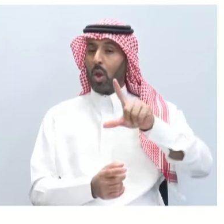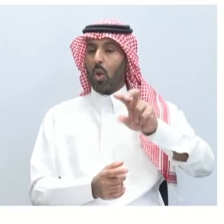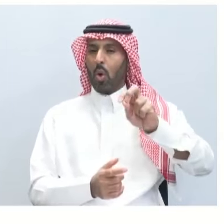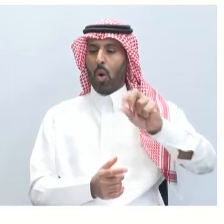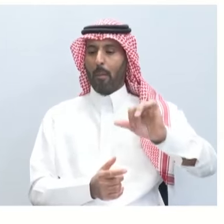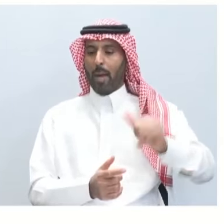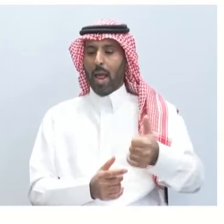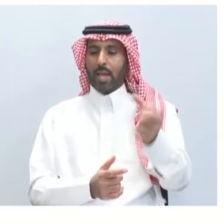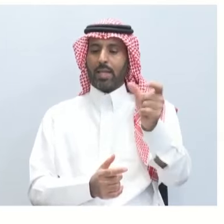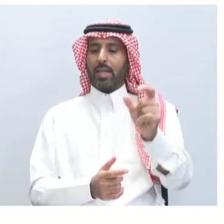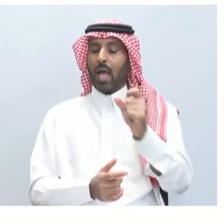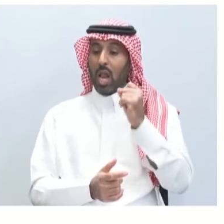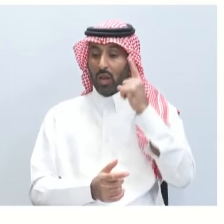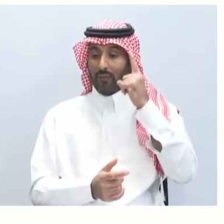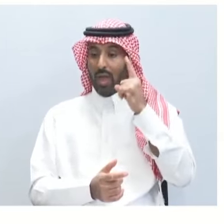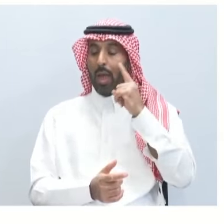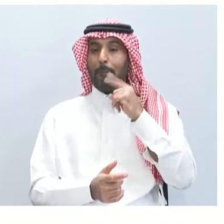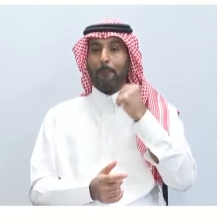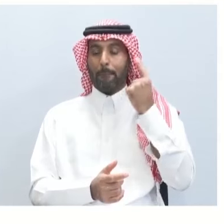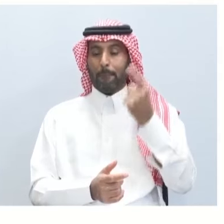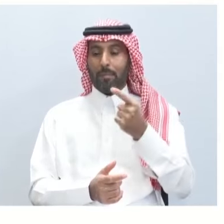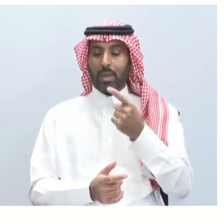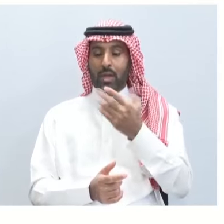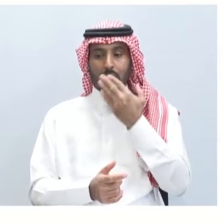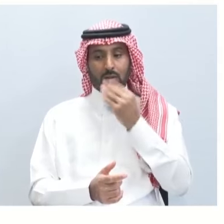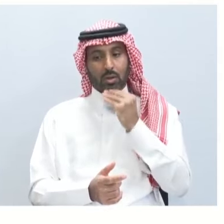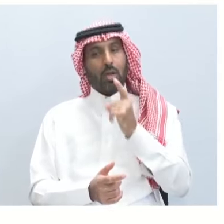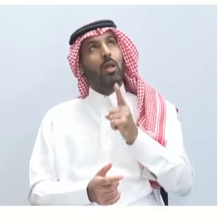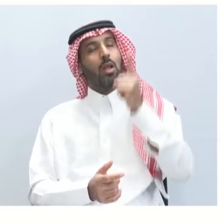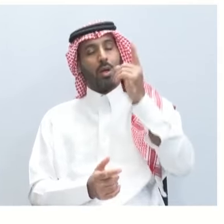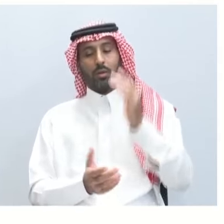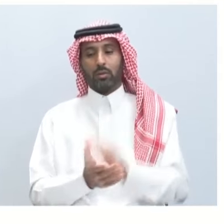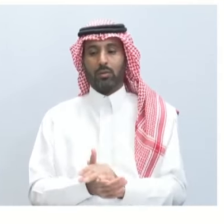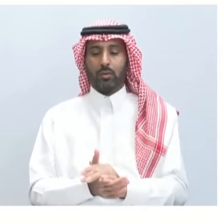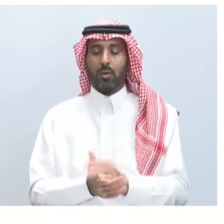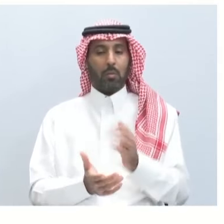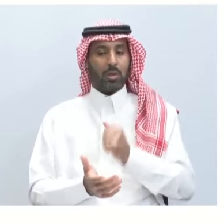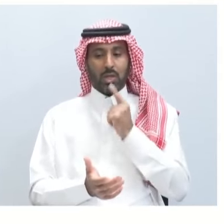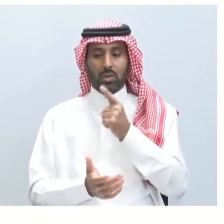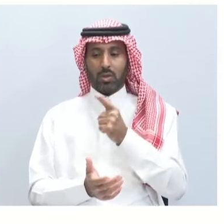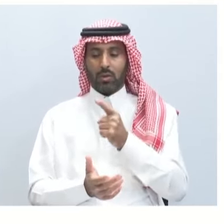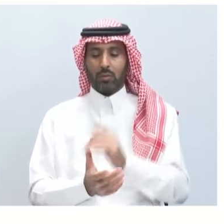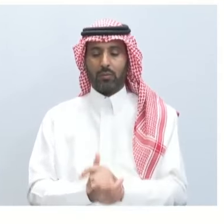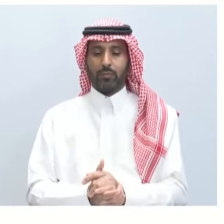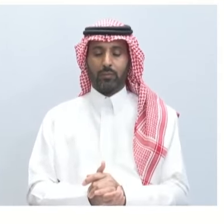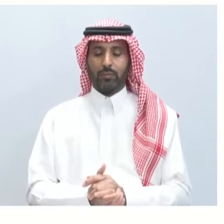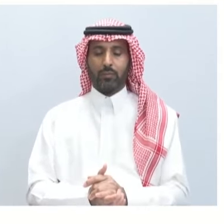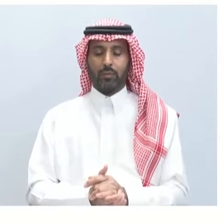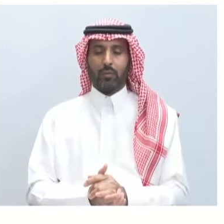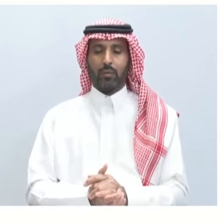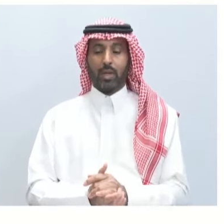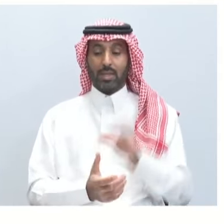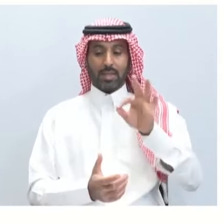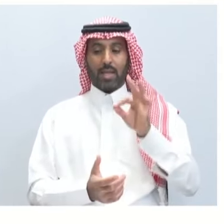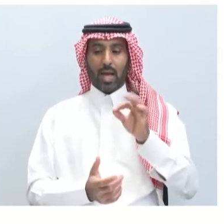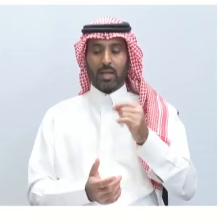ان اشكر لله ومن ومن ومن يشكر فانما يشكر لنفسه ومن كفر فان الله غني حميد من يستطيع ان